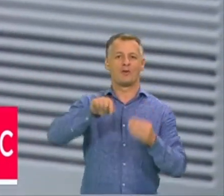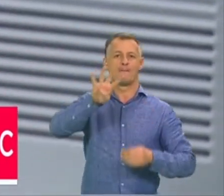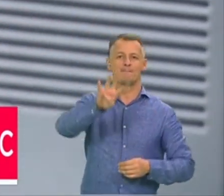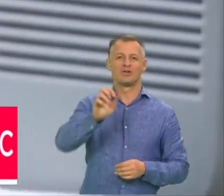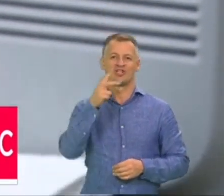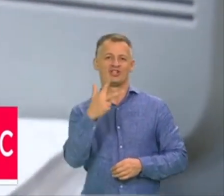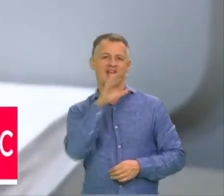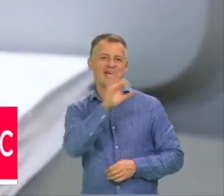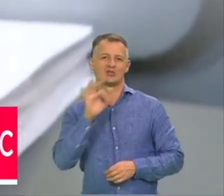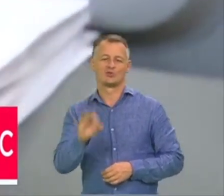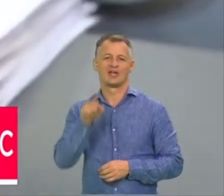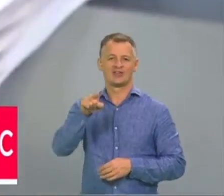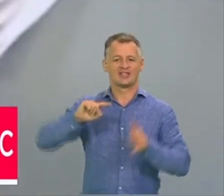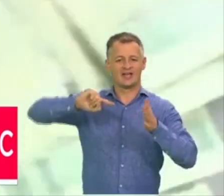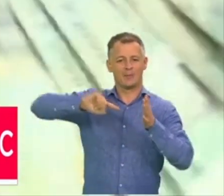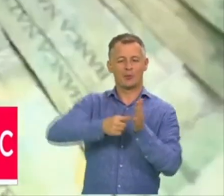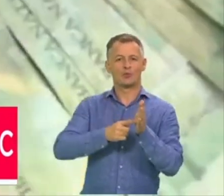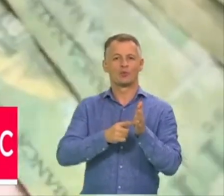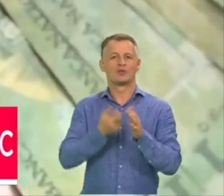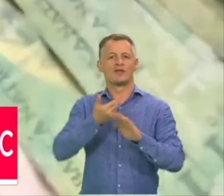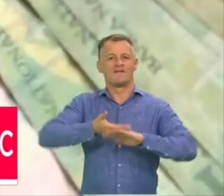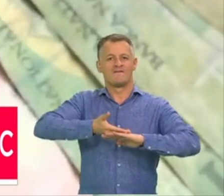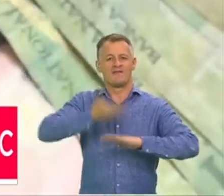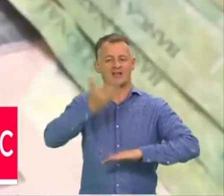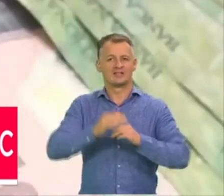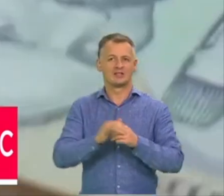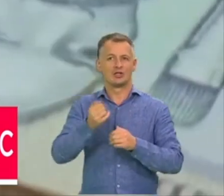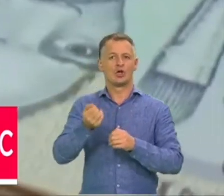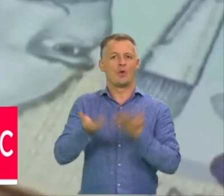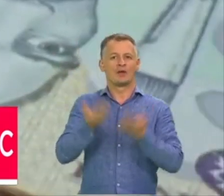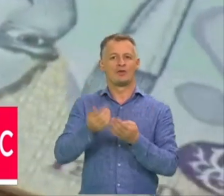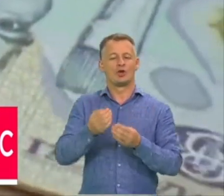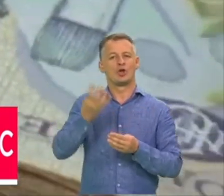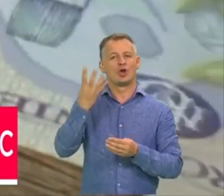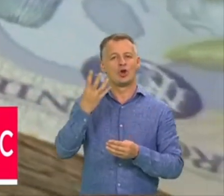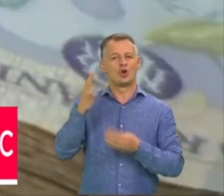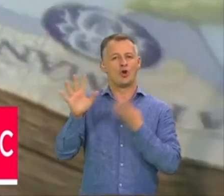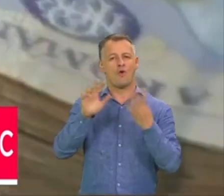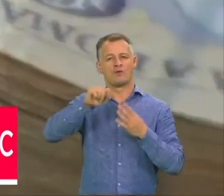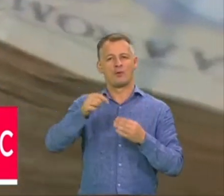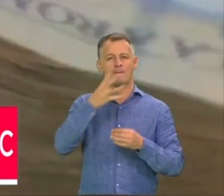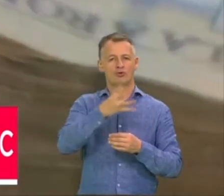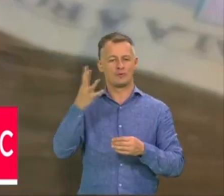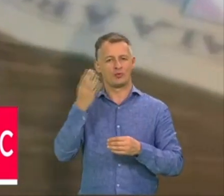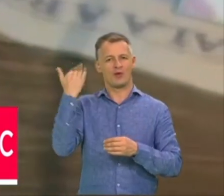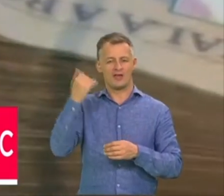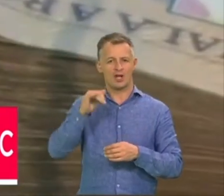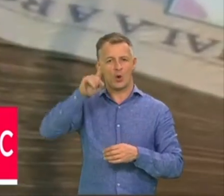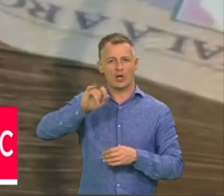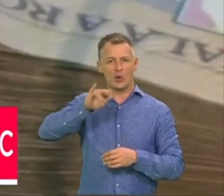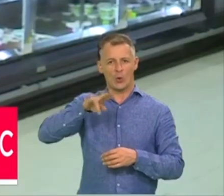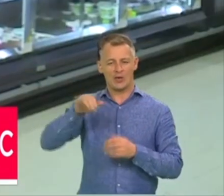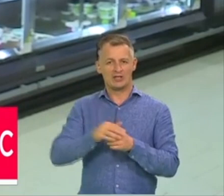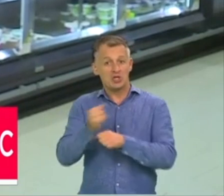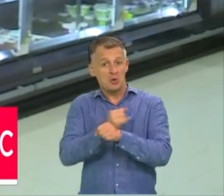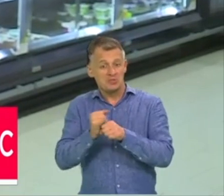9,43%. Acesta este indicele inflației din luna august, spre deosebire de 9,44% în luna iulie. Deși inflația stagnează și se observă chiar